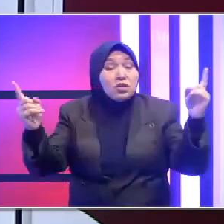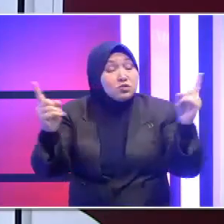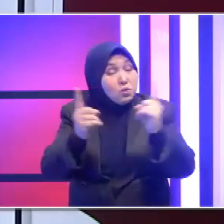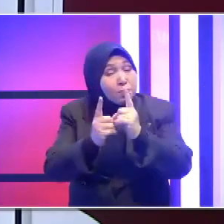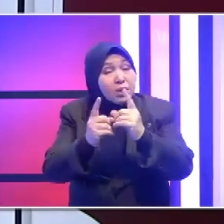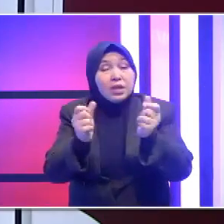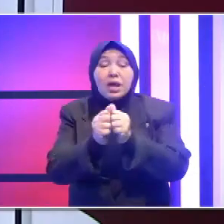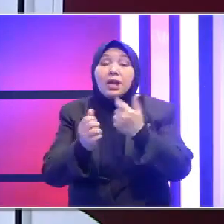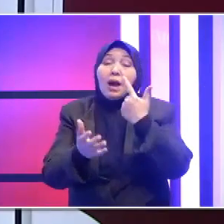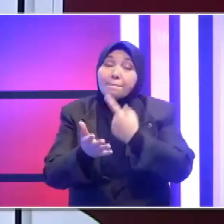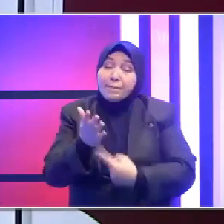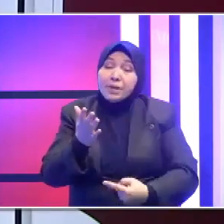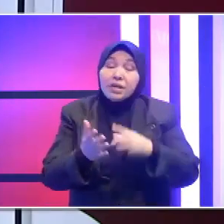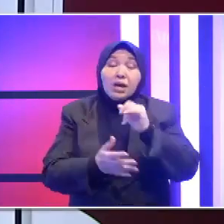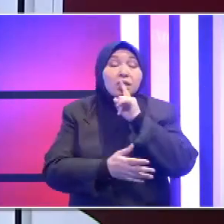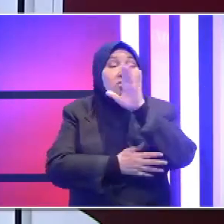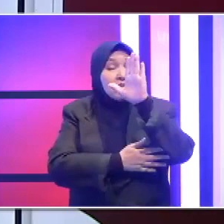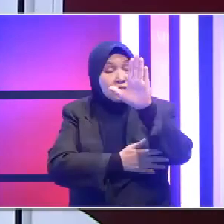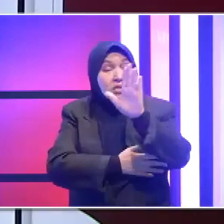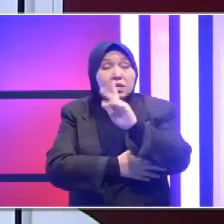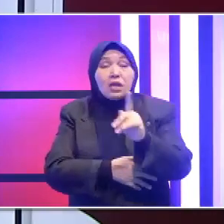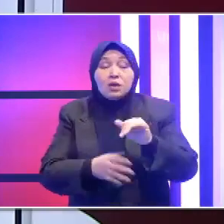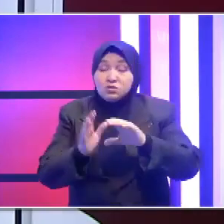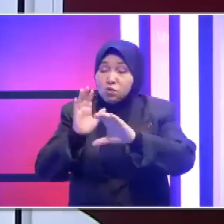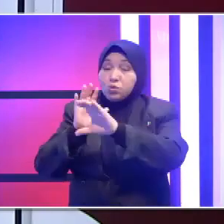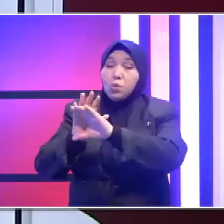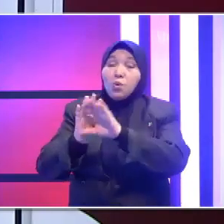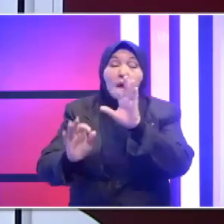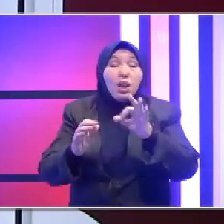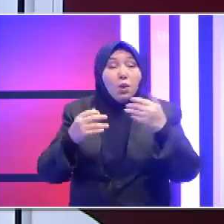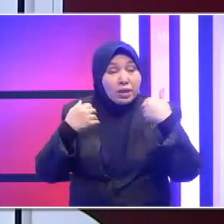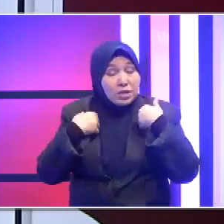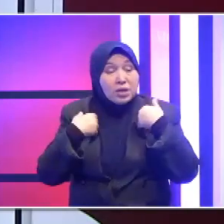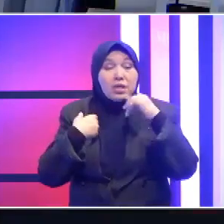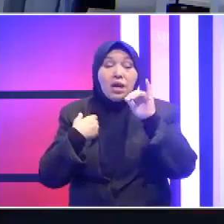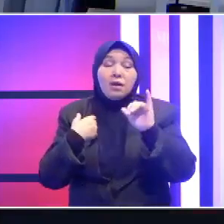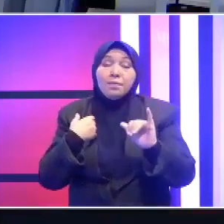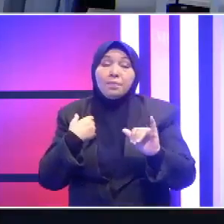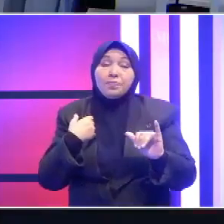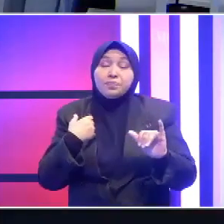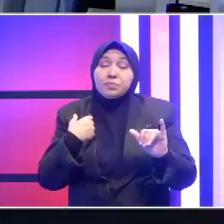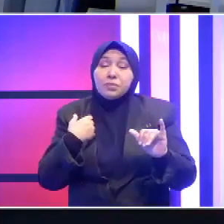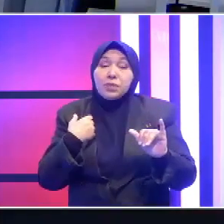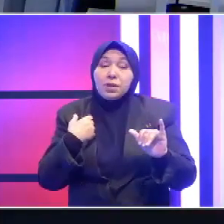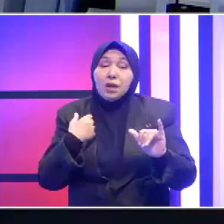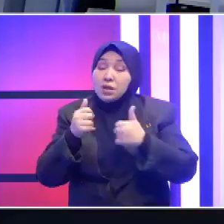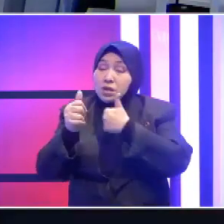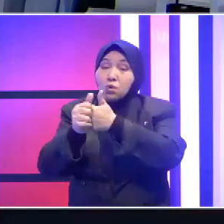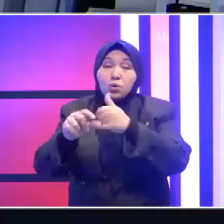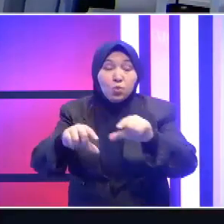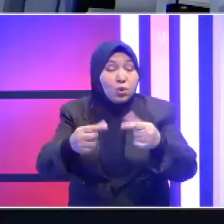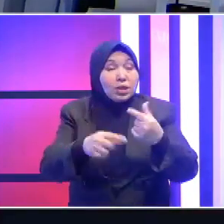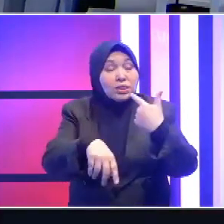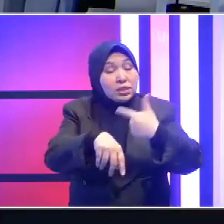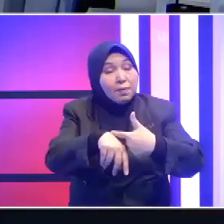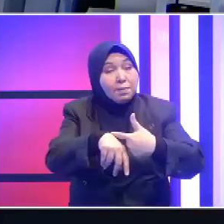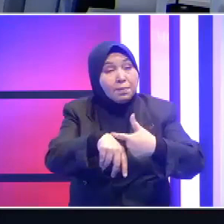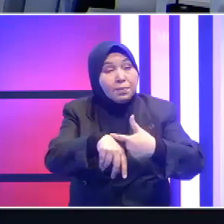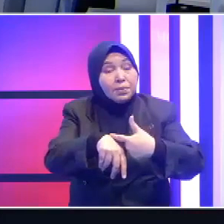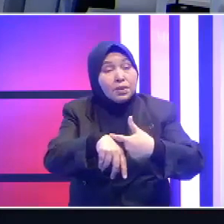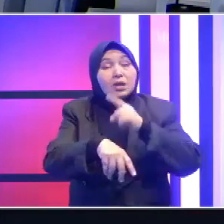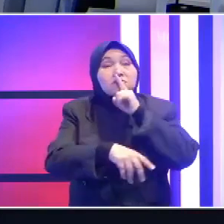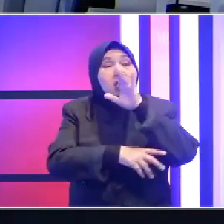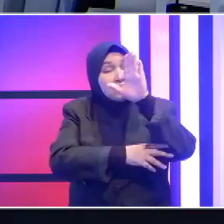ape yang dijanjikan contoh alasannya kalau ada yang apa ikut Quran time